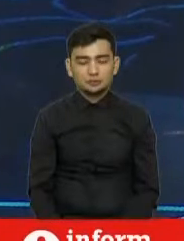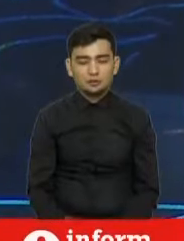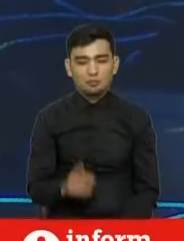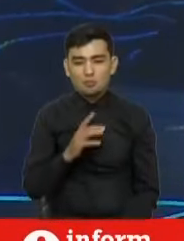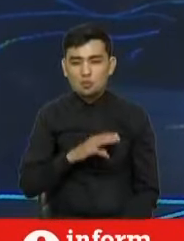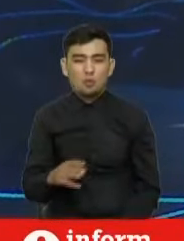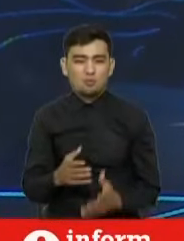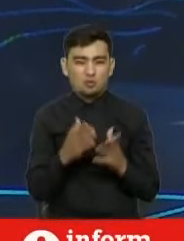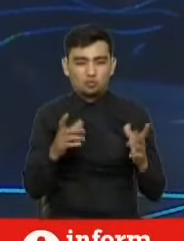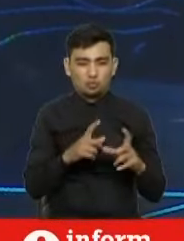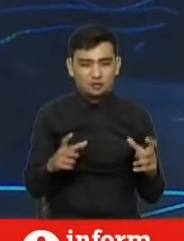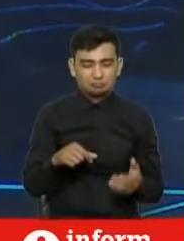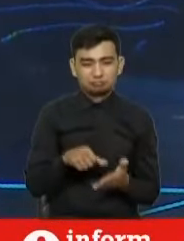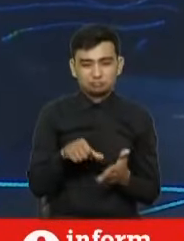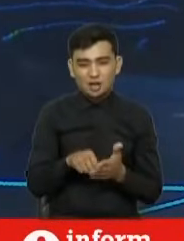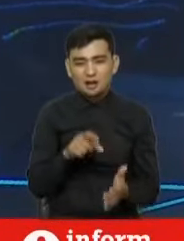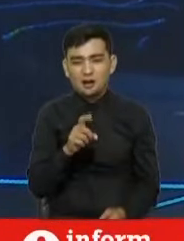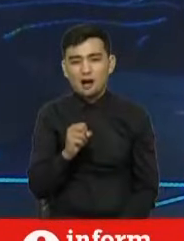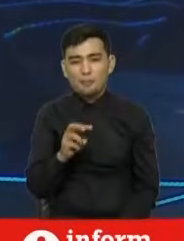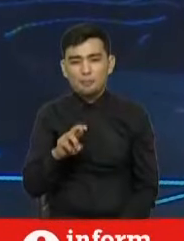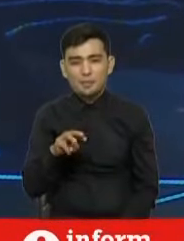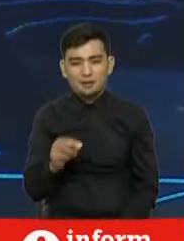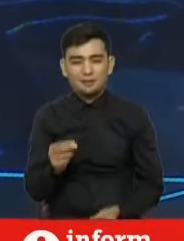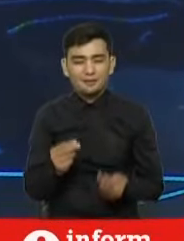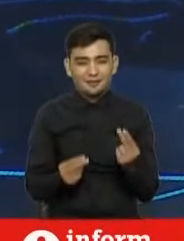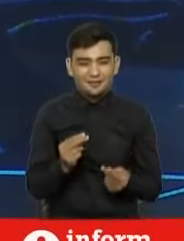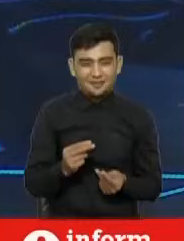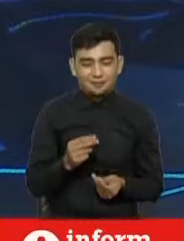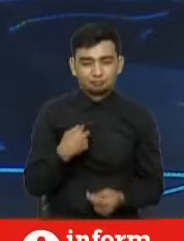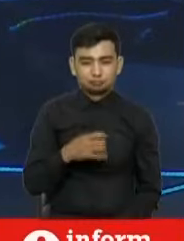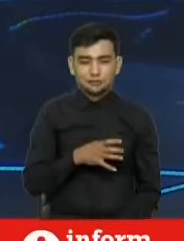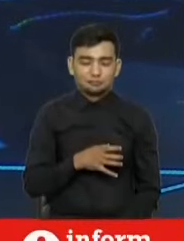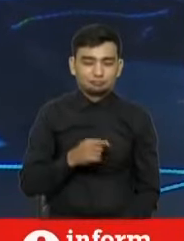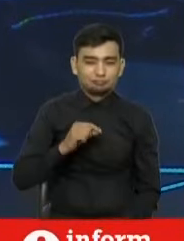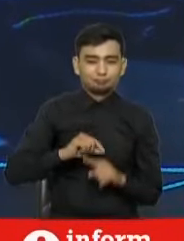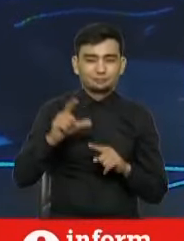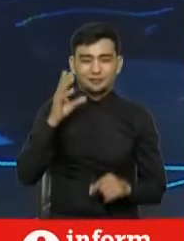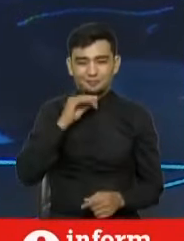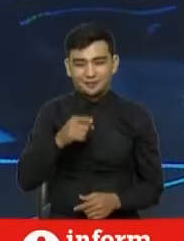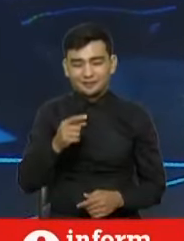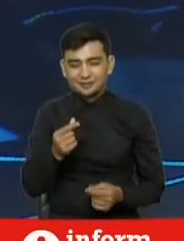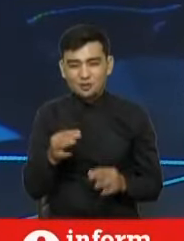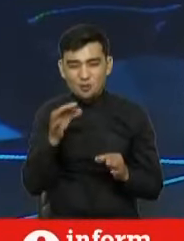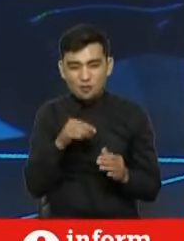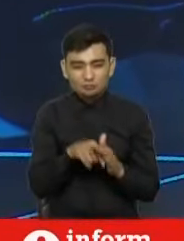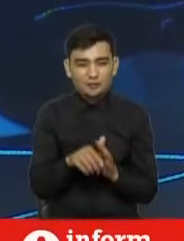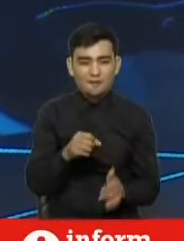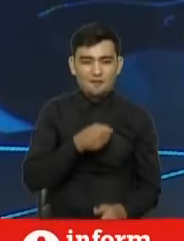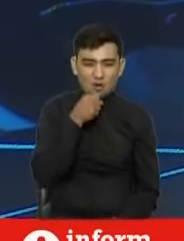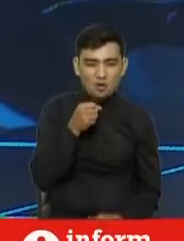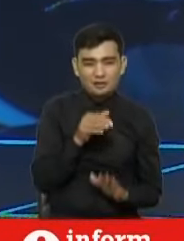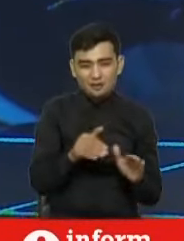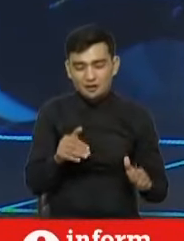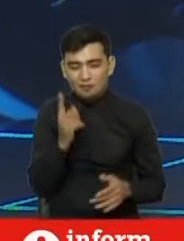Миллионы пользователей кликают по хомяку в популярной игре, надеясь разбогатеть. В погоне за виртуальными деньгами и взрослые, и дети